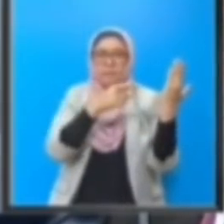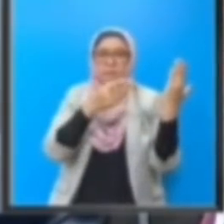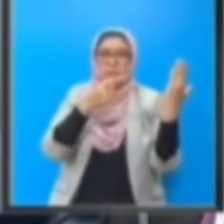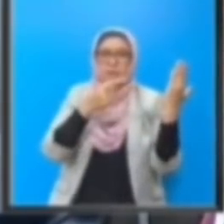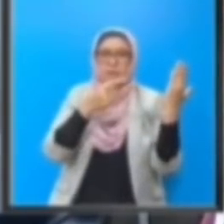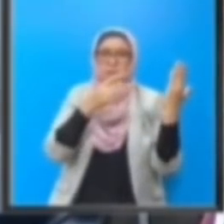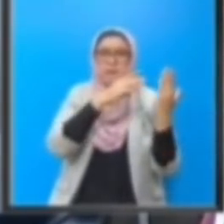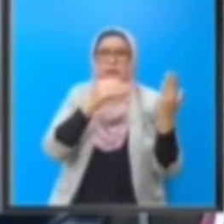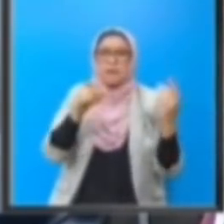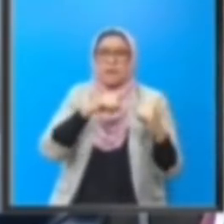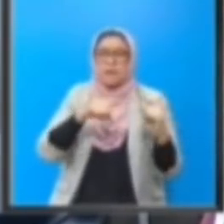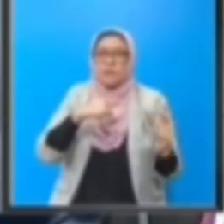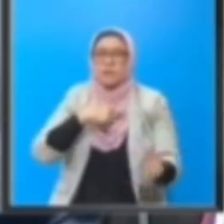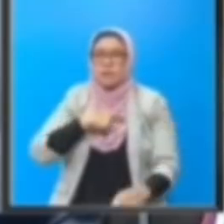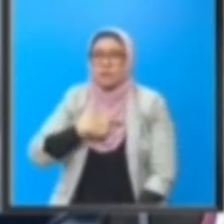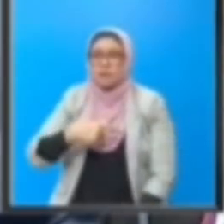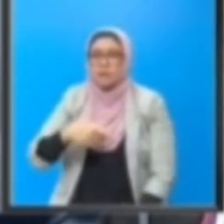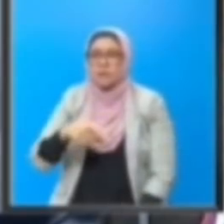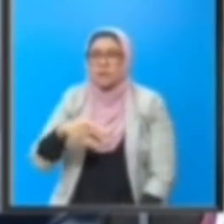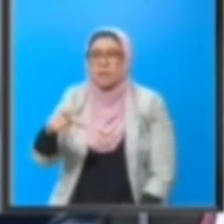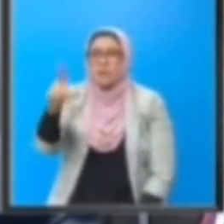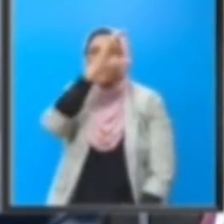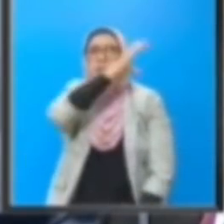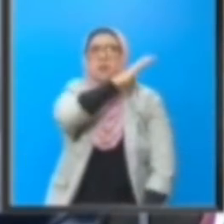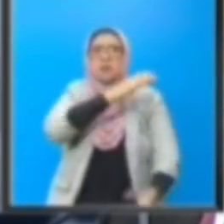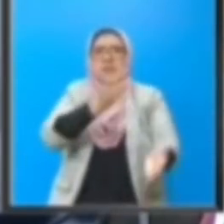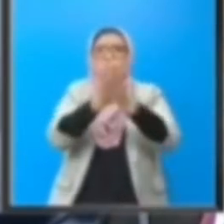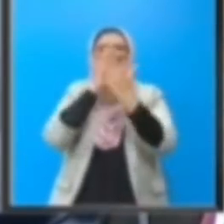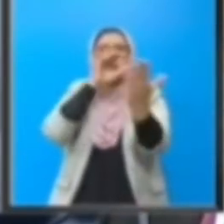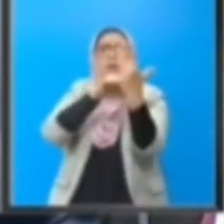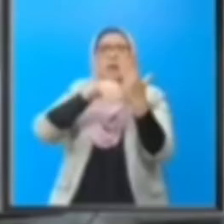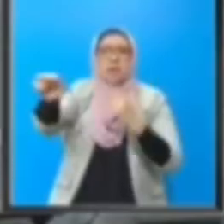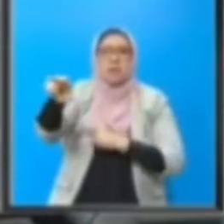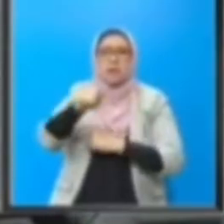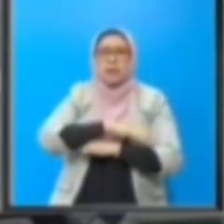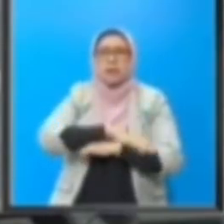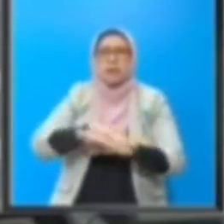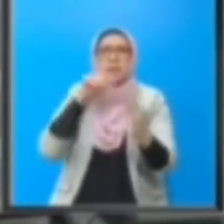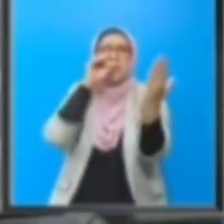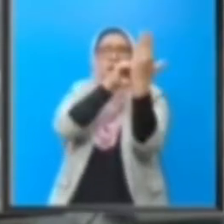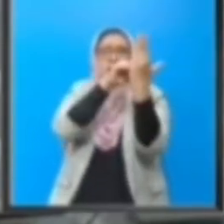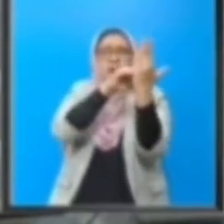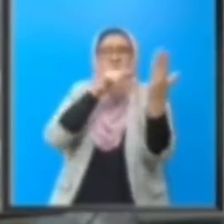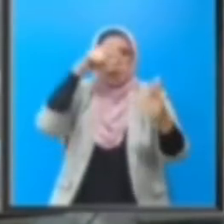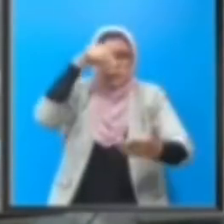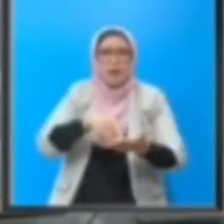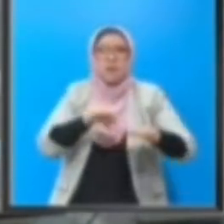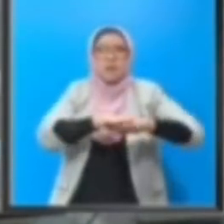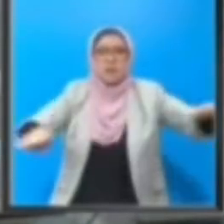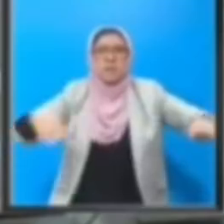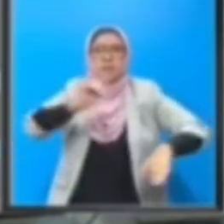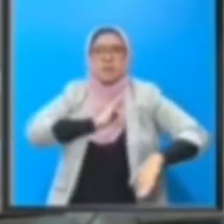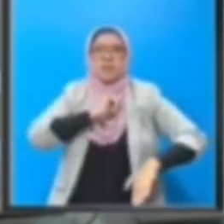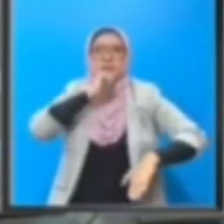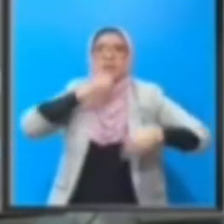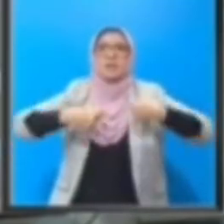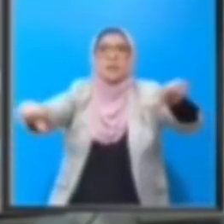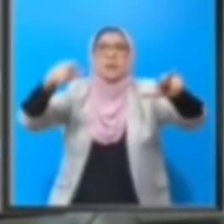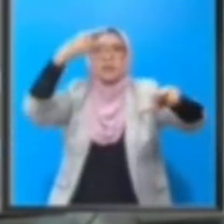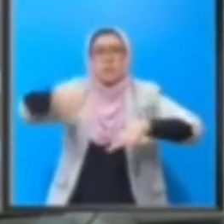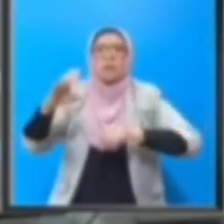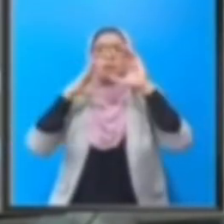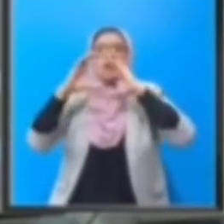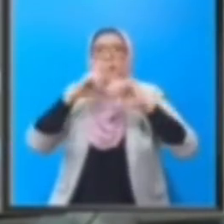Ini Dewan Yang Mulia. Kita minta halang. Dan Tuan Speaker, untuk merusikan Dewan ini. Ketua ini Dewan floor ini. Saya tidak pernah. Bagaimana